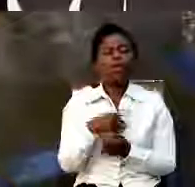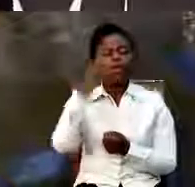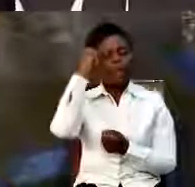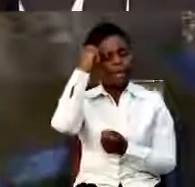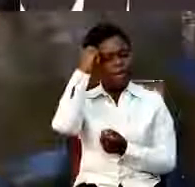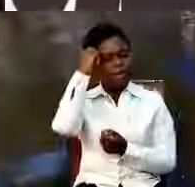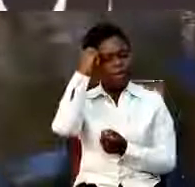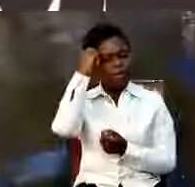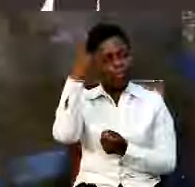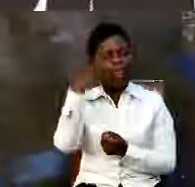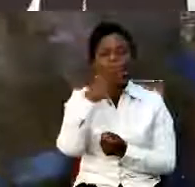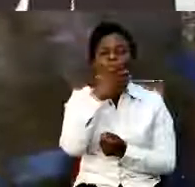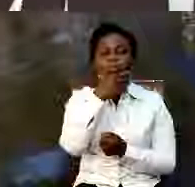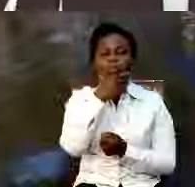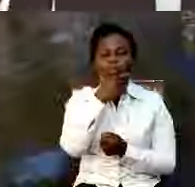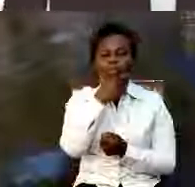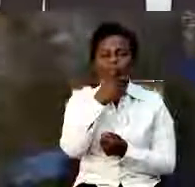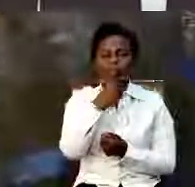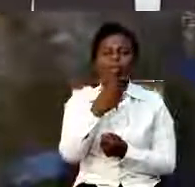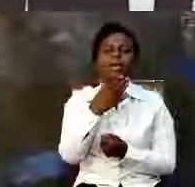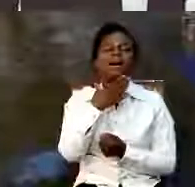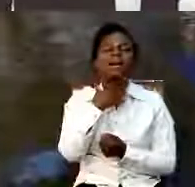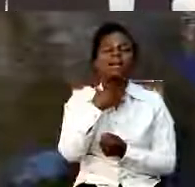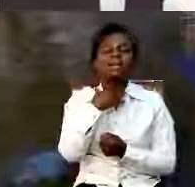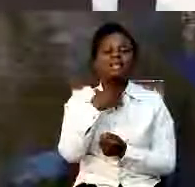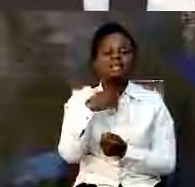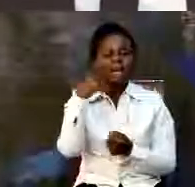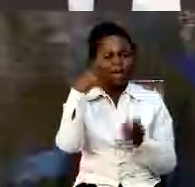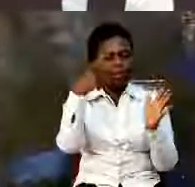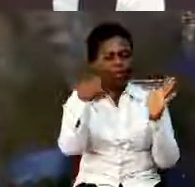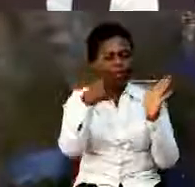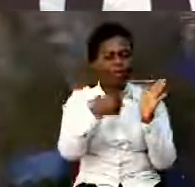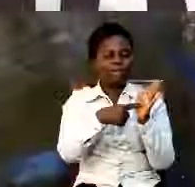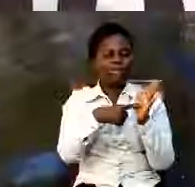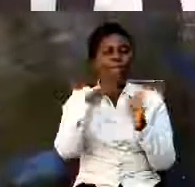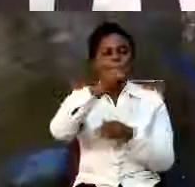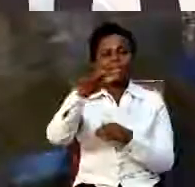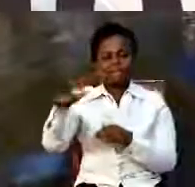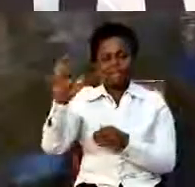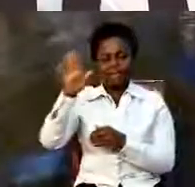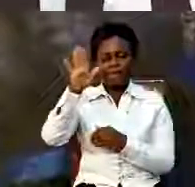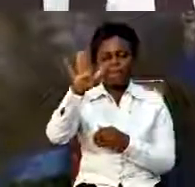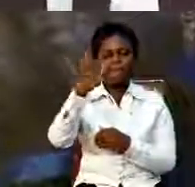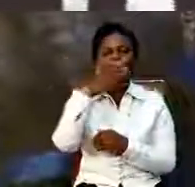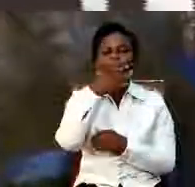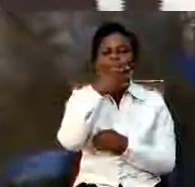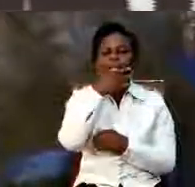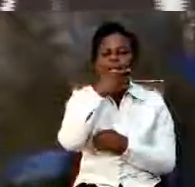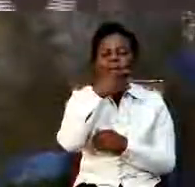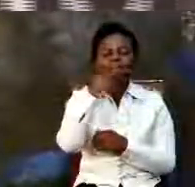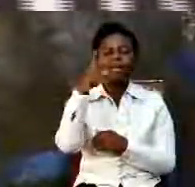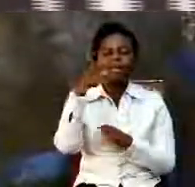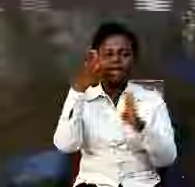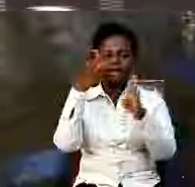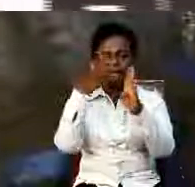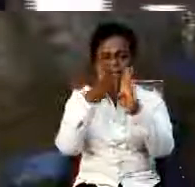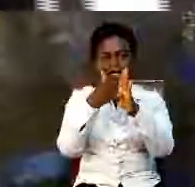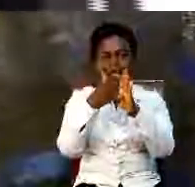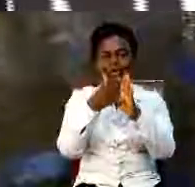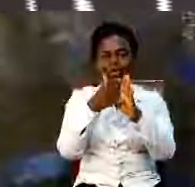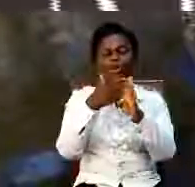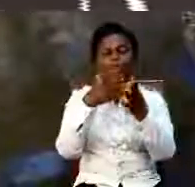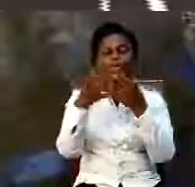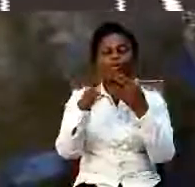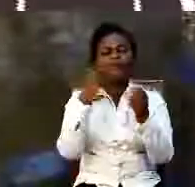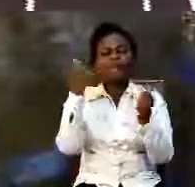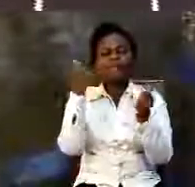Wanapogundua kwamba mume anataka kuboresha mazingira yake, mwanaume ana interest ya kutaka kujua ni kitu gani